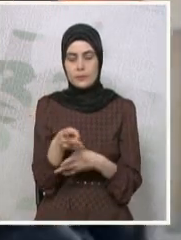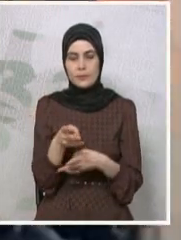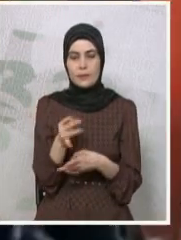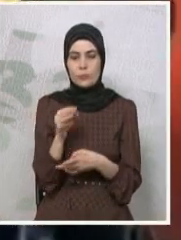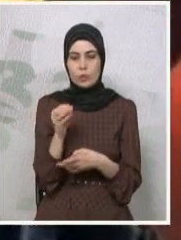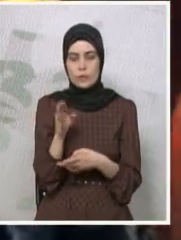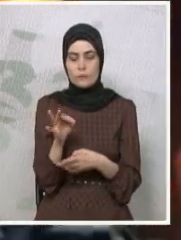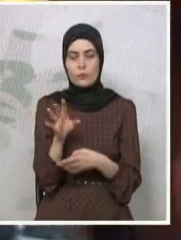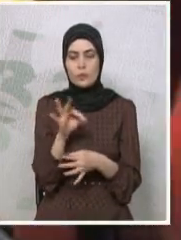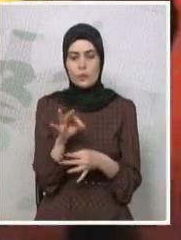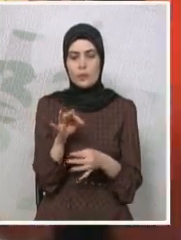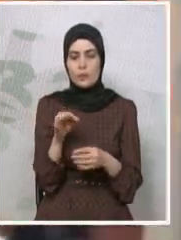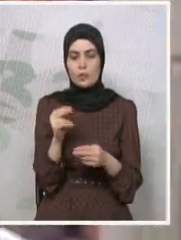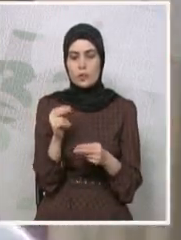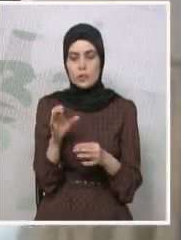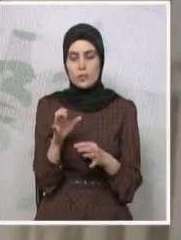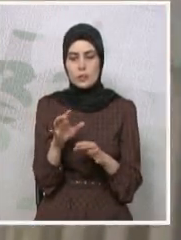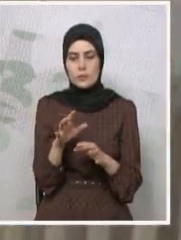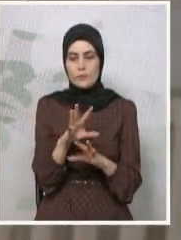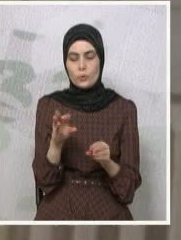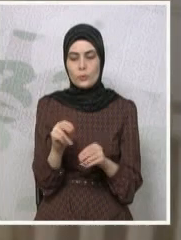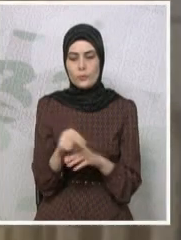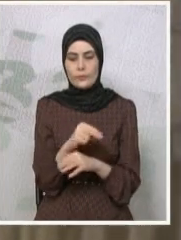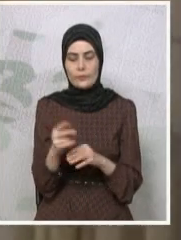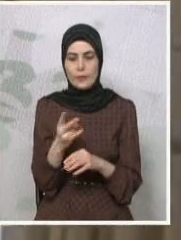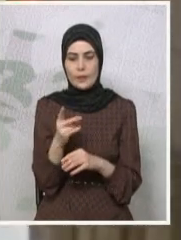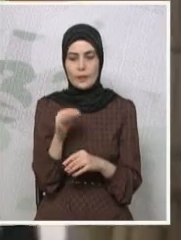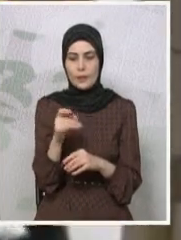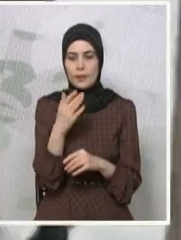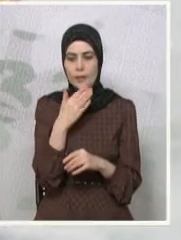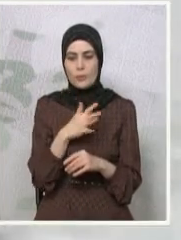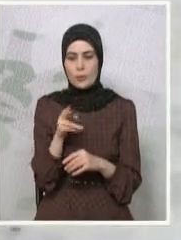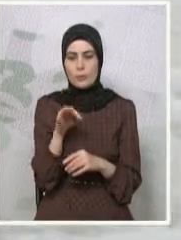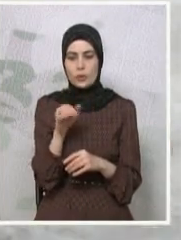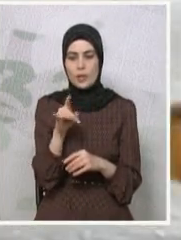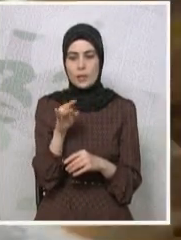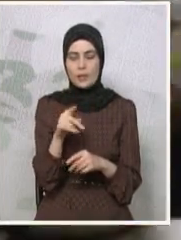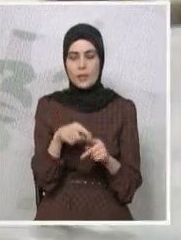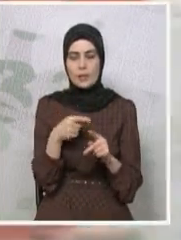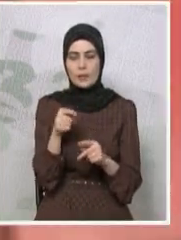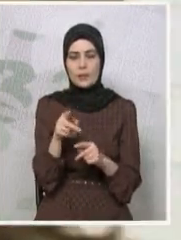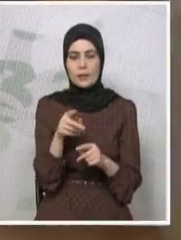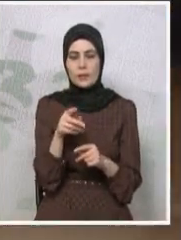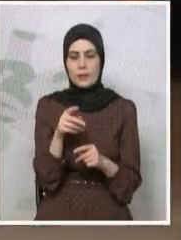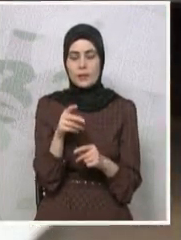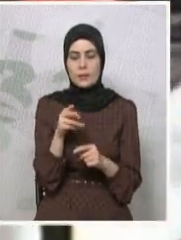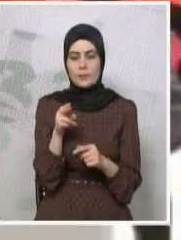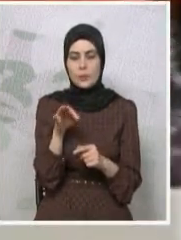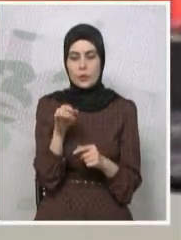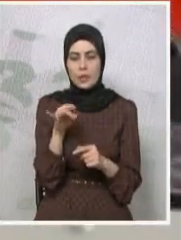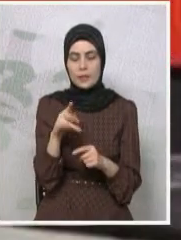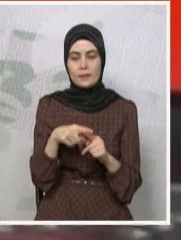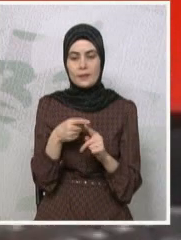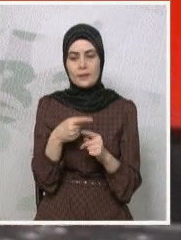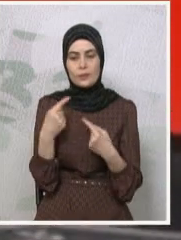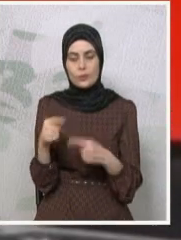и локализовать место ЧС. И да, здесь не любят, когда их называют пожарниками. Это пострадавшие от огня, а те, кто вызволяет